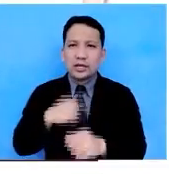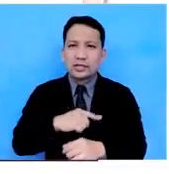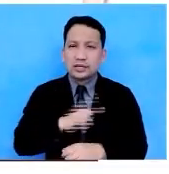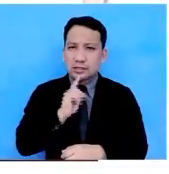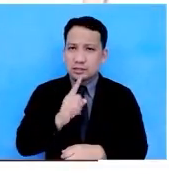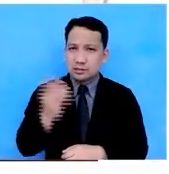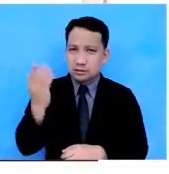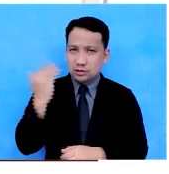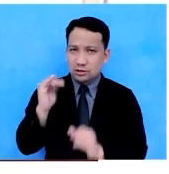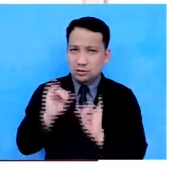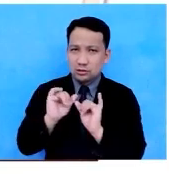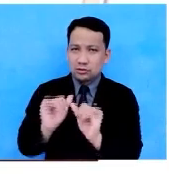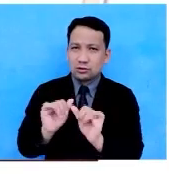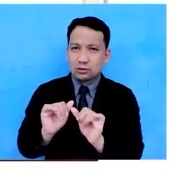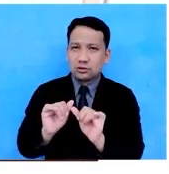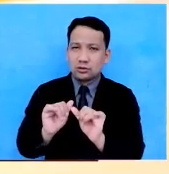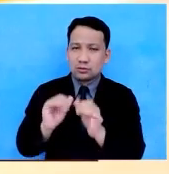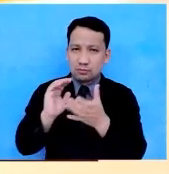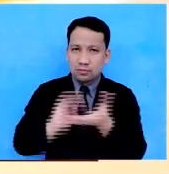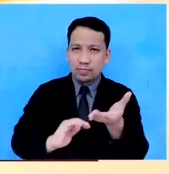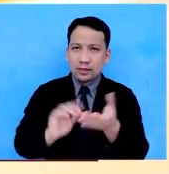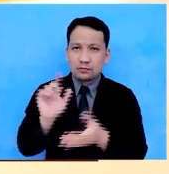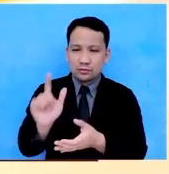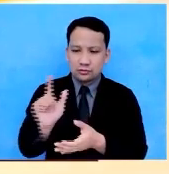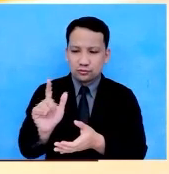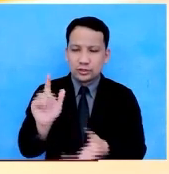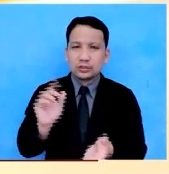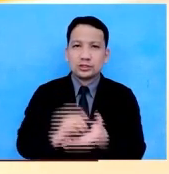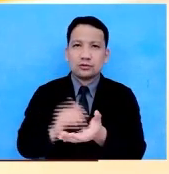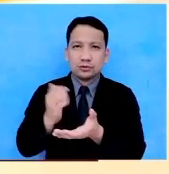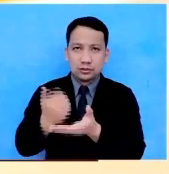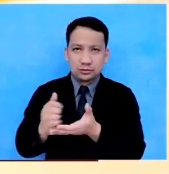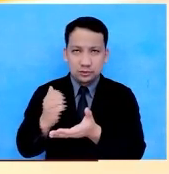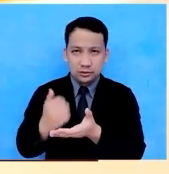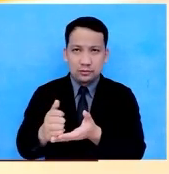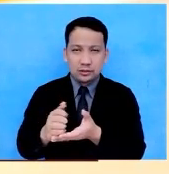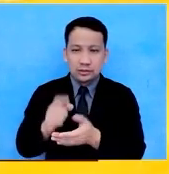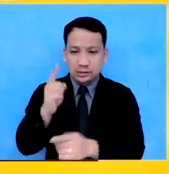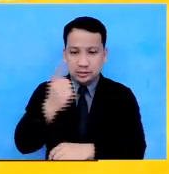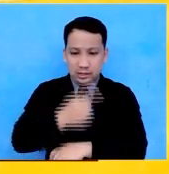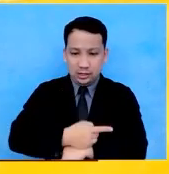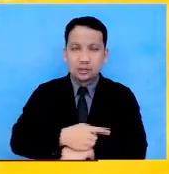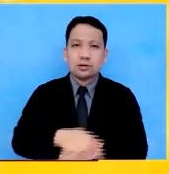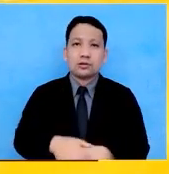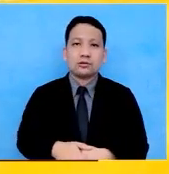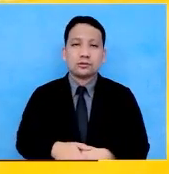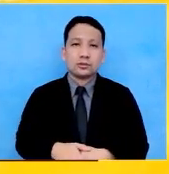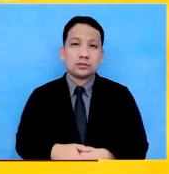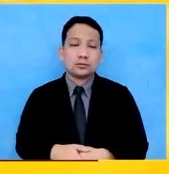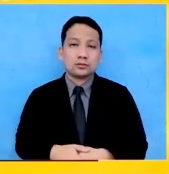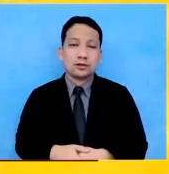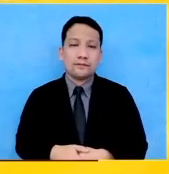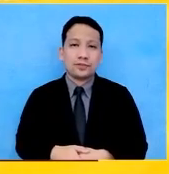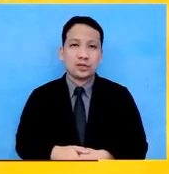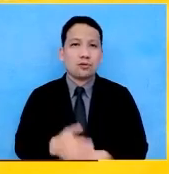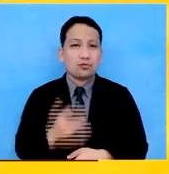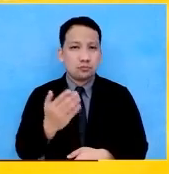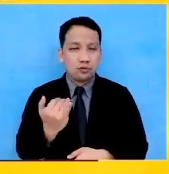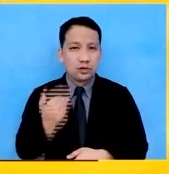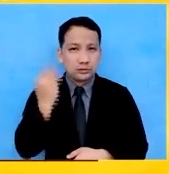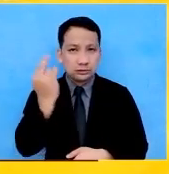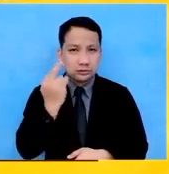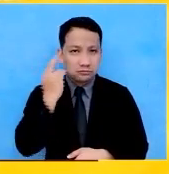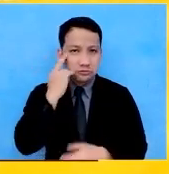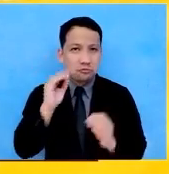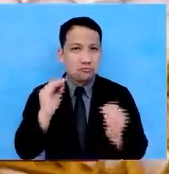Kaya halos dumoble na sa 20,000 piso ang puhunan nito kada araw sa isang sangkap lang. Dahil dyan, no choice raw